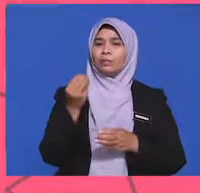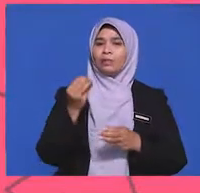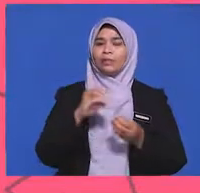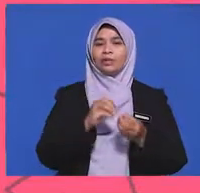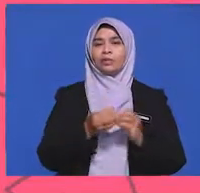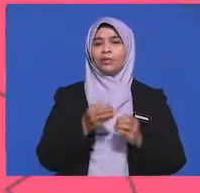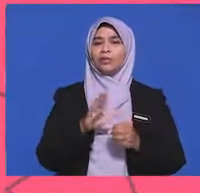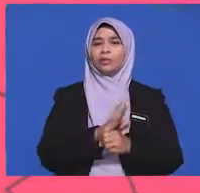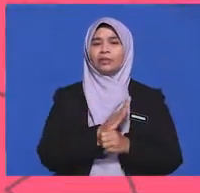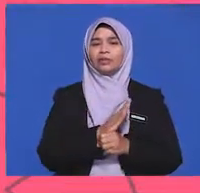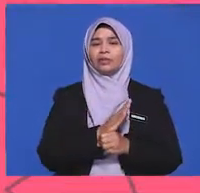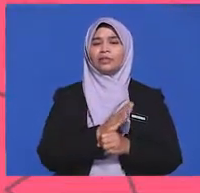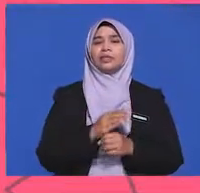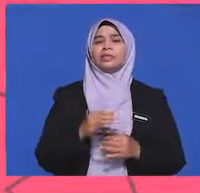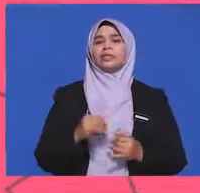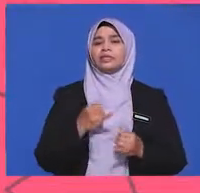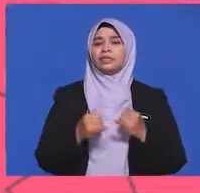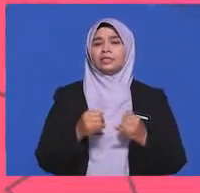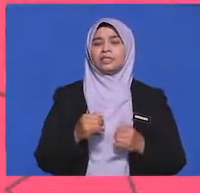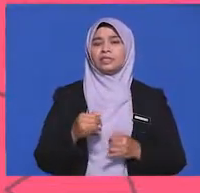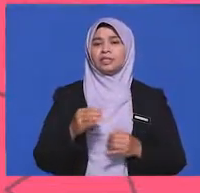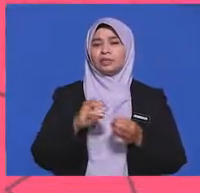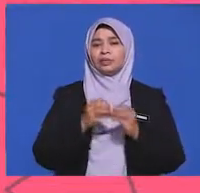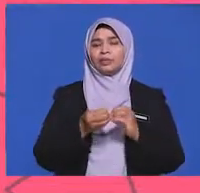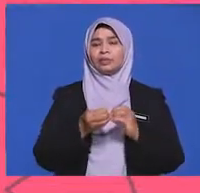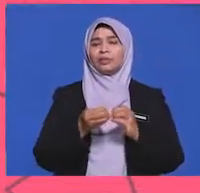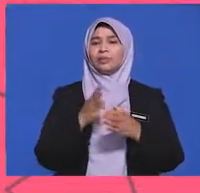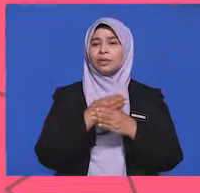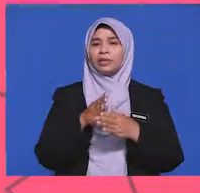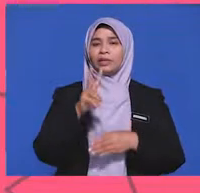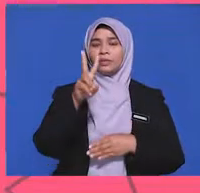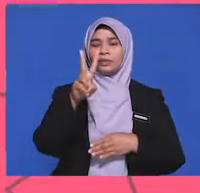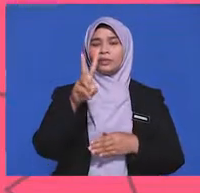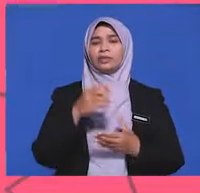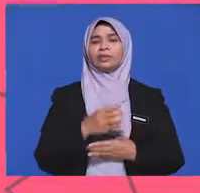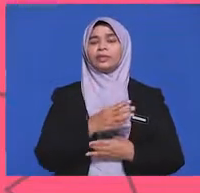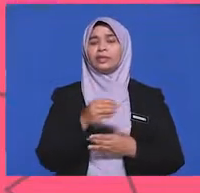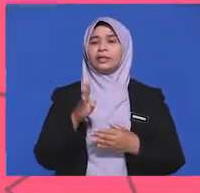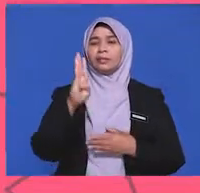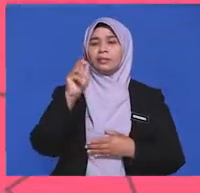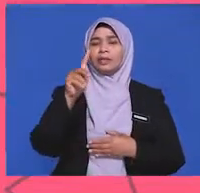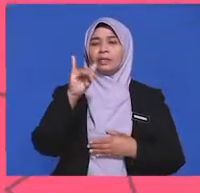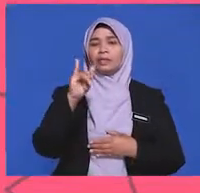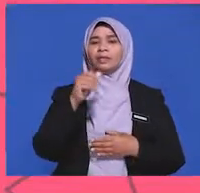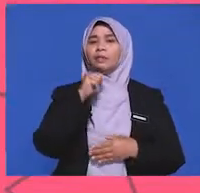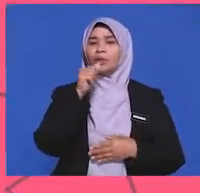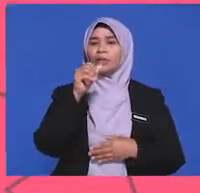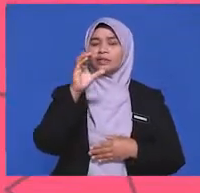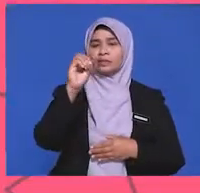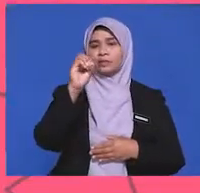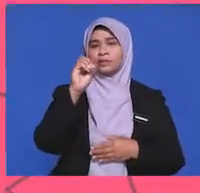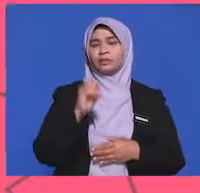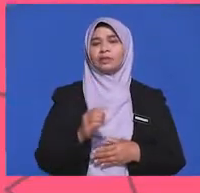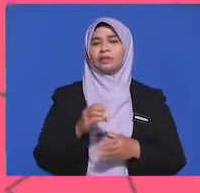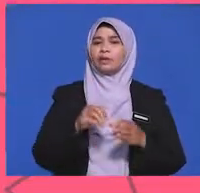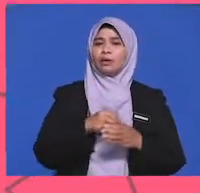genap. Sebaliknya, jika nombor dibahagi dengan 2 dan bakinya bukan sifar,